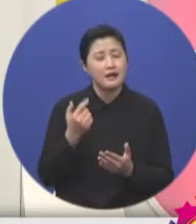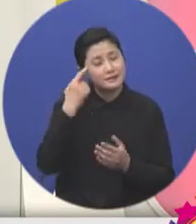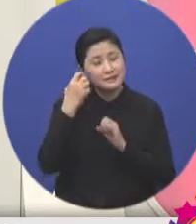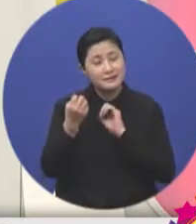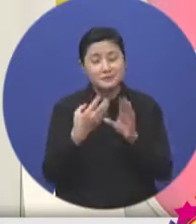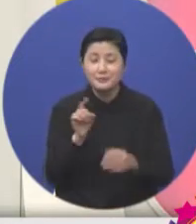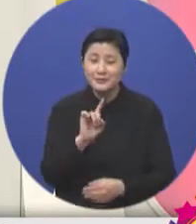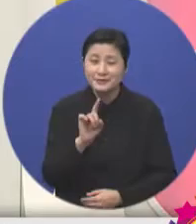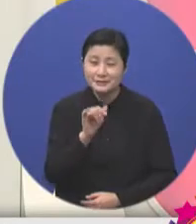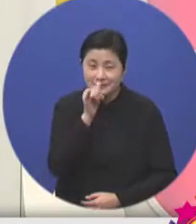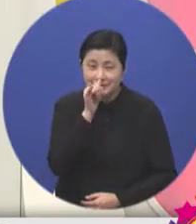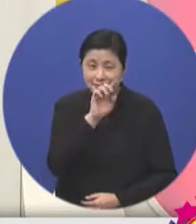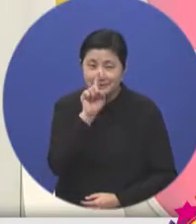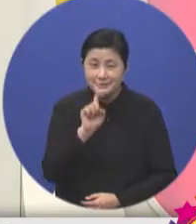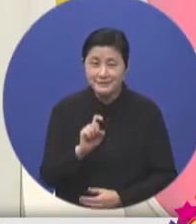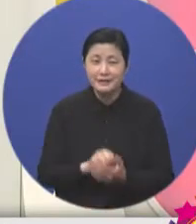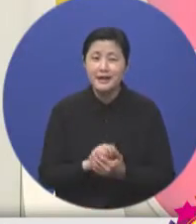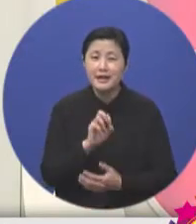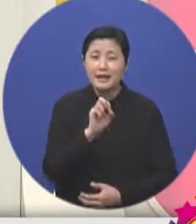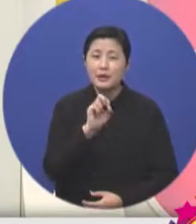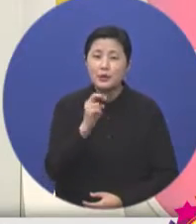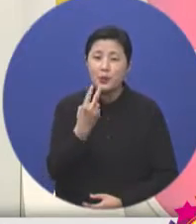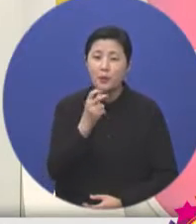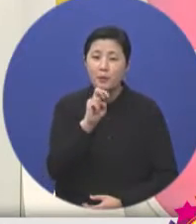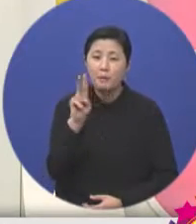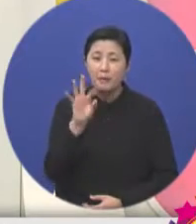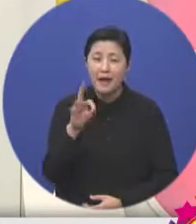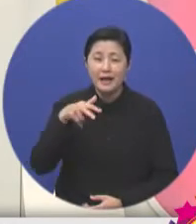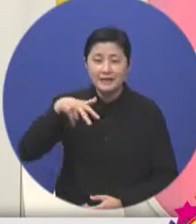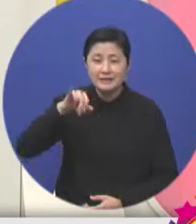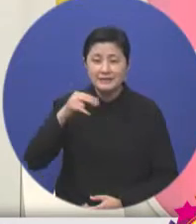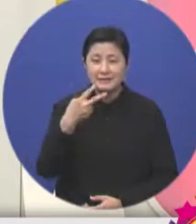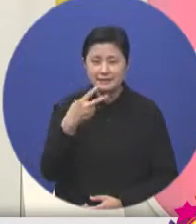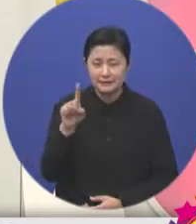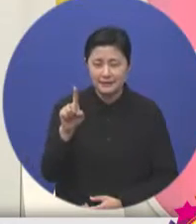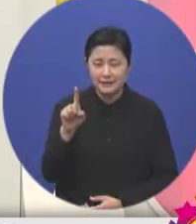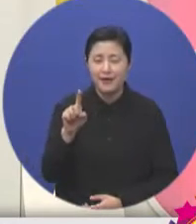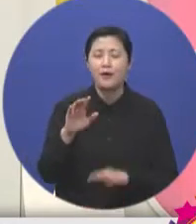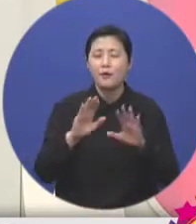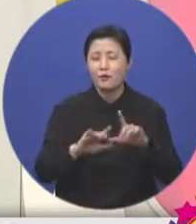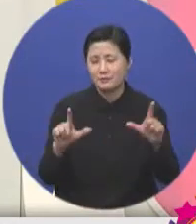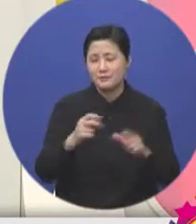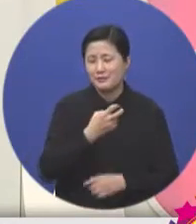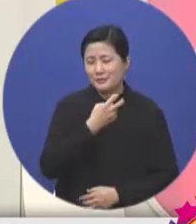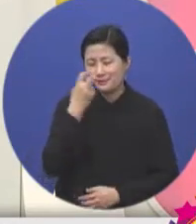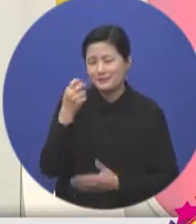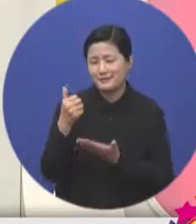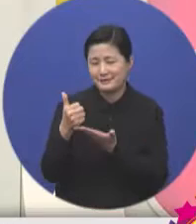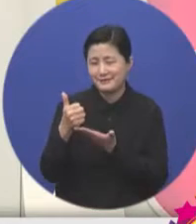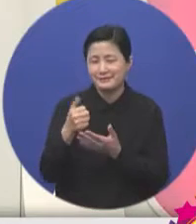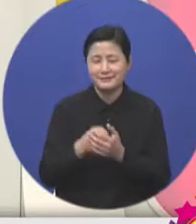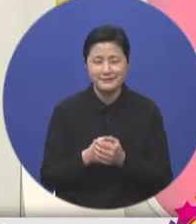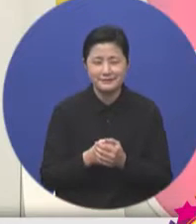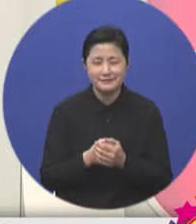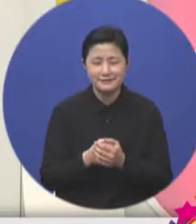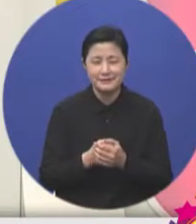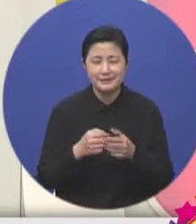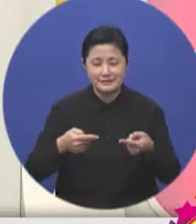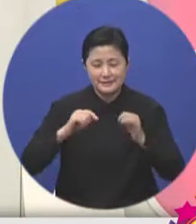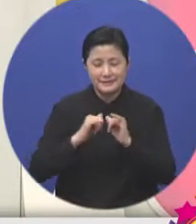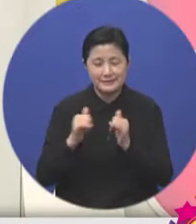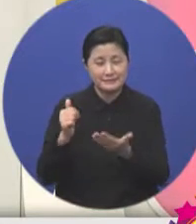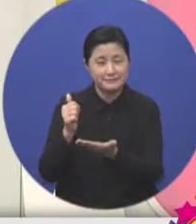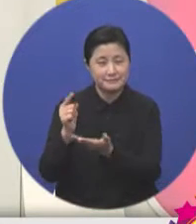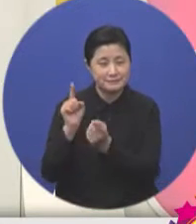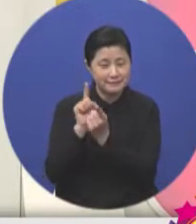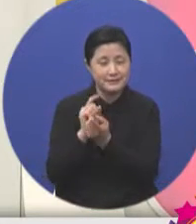뭐죠? 뭐? 요망지다, 요망지다. 손민 씨 오늘 요망지시네요. 네. 자, 다음 참가자